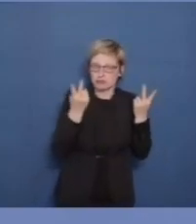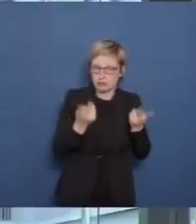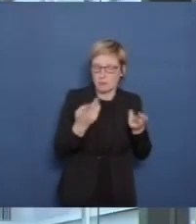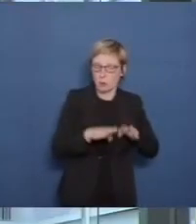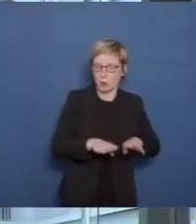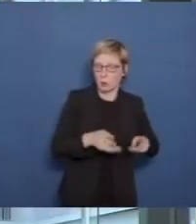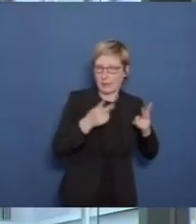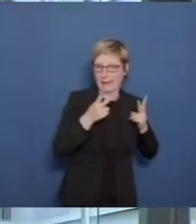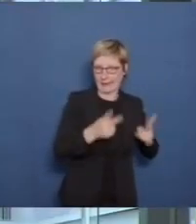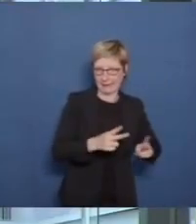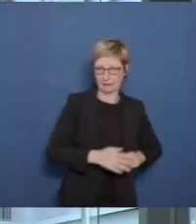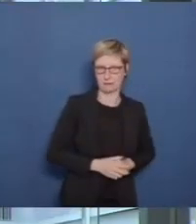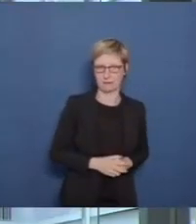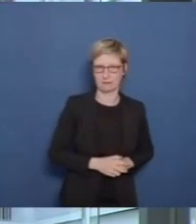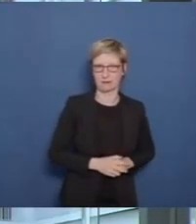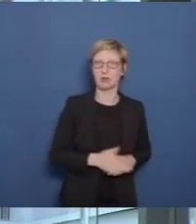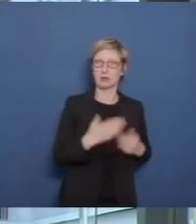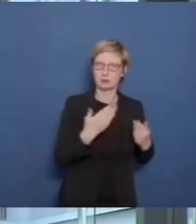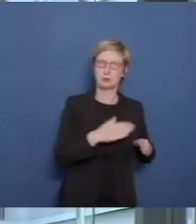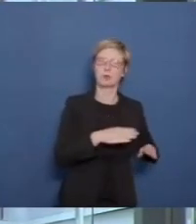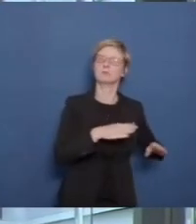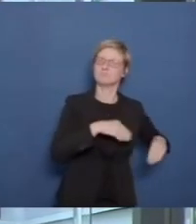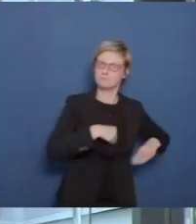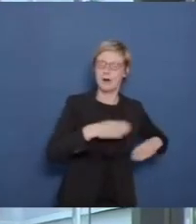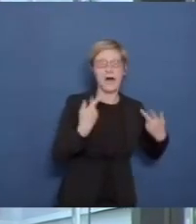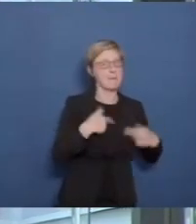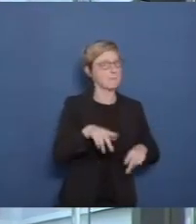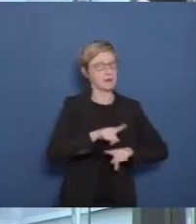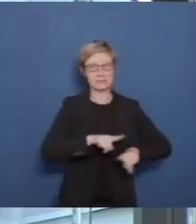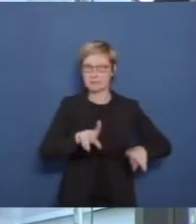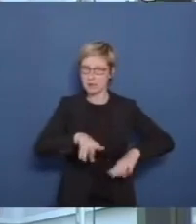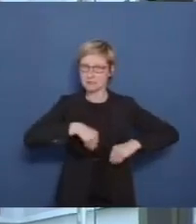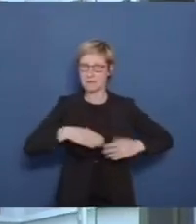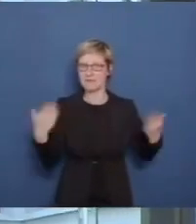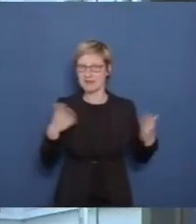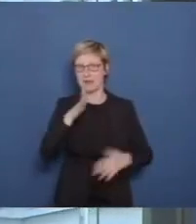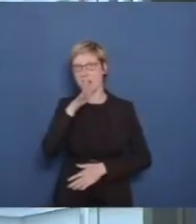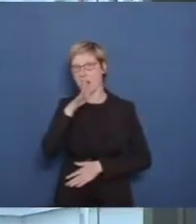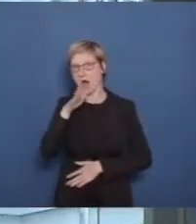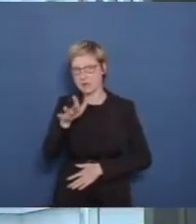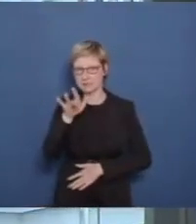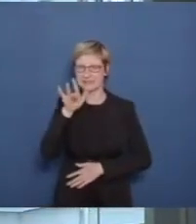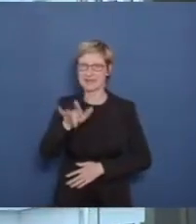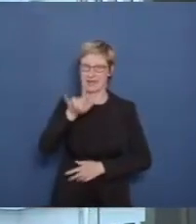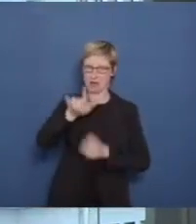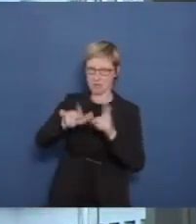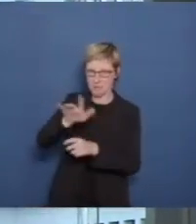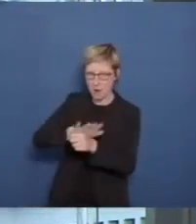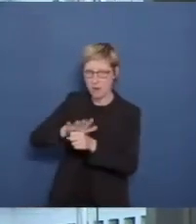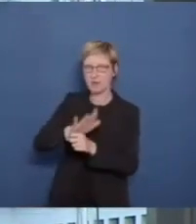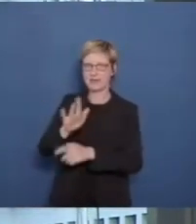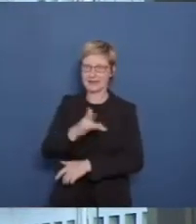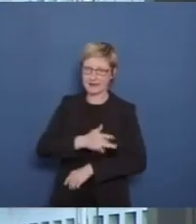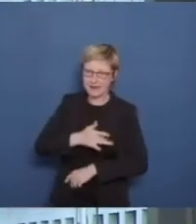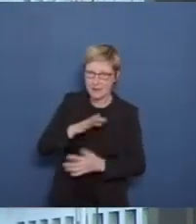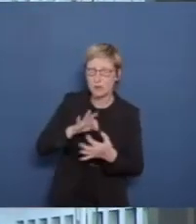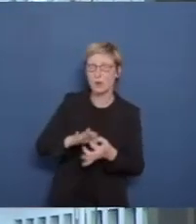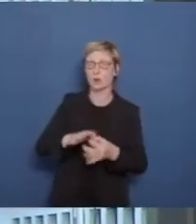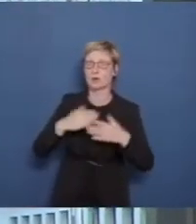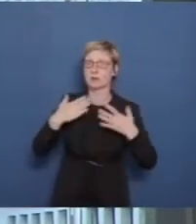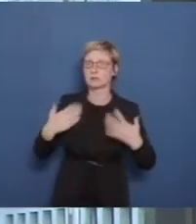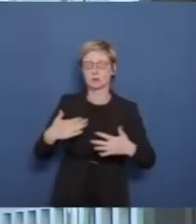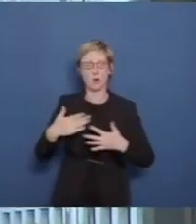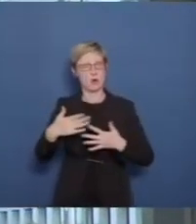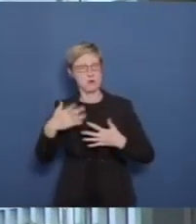dem, was wir auf keinen Fall hinnehmen können, und das ist Aggression, Hass gegen ein ganzes Volk, eine ganze Religion und